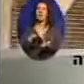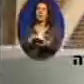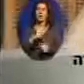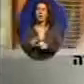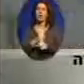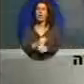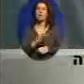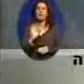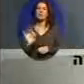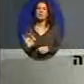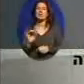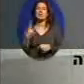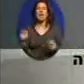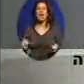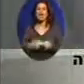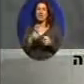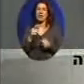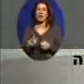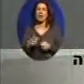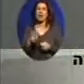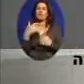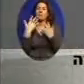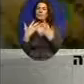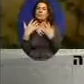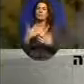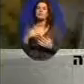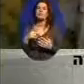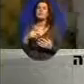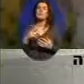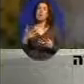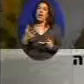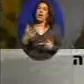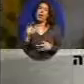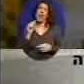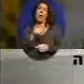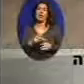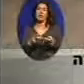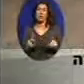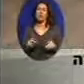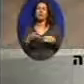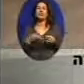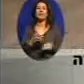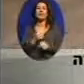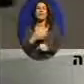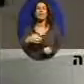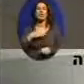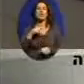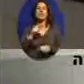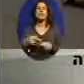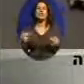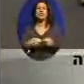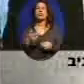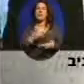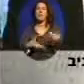על מנת לשתף אותם ויחד איתם להגיע לפתרונות. בעצם שיטת העבודה שלנו מתבטאת בשיתוף פעולה